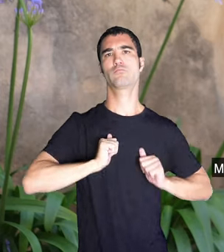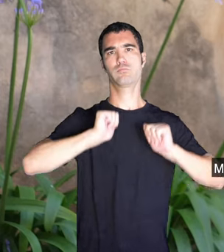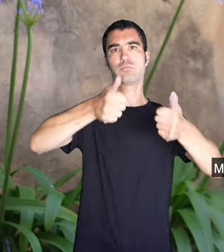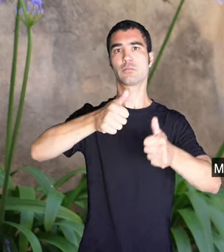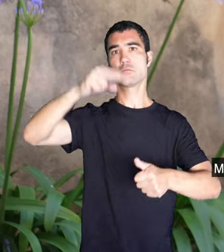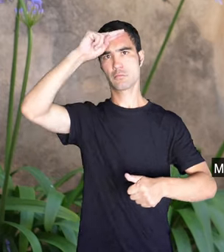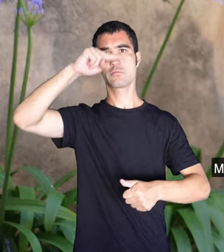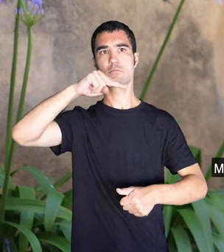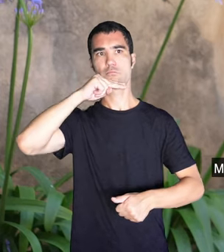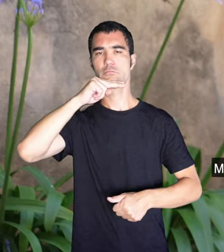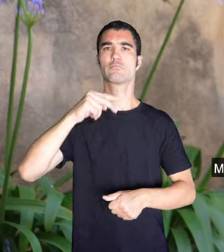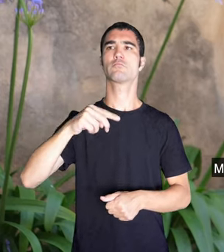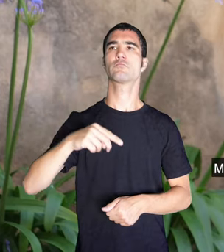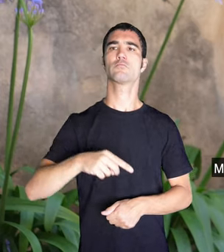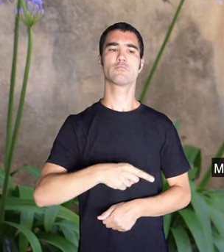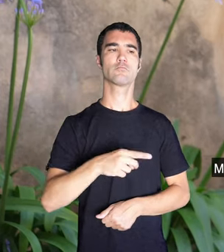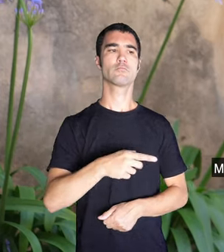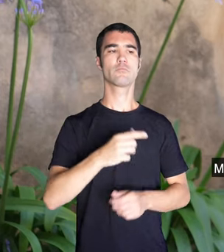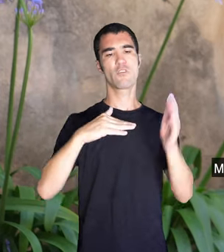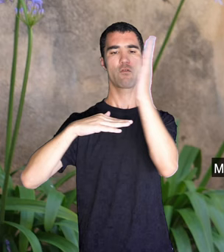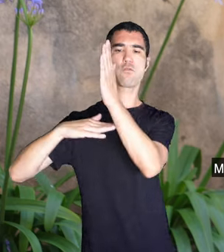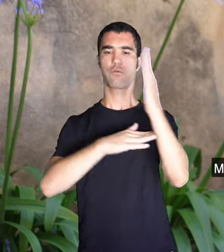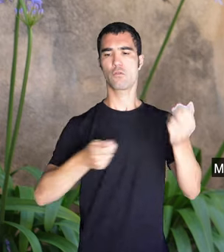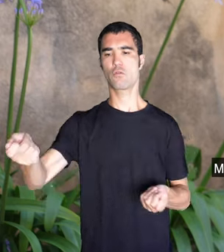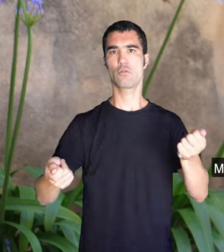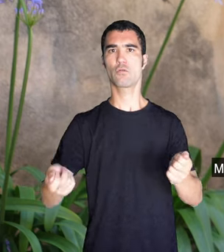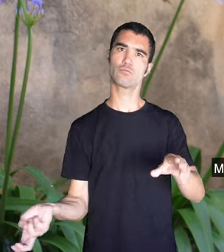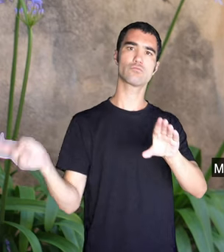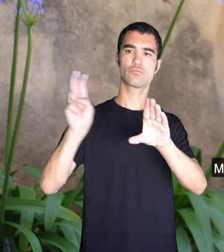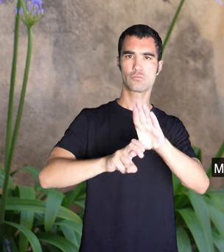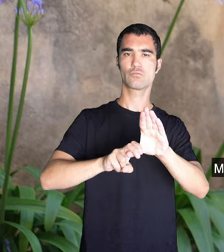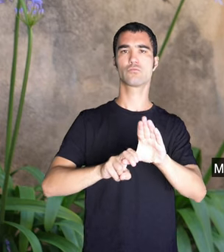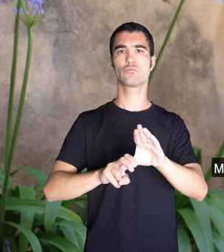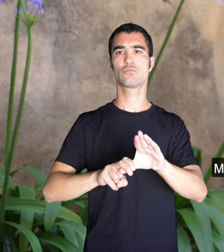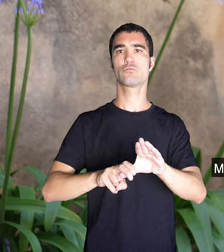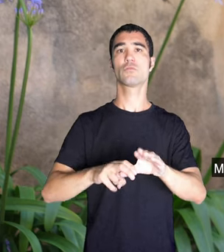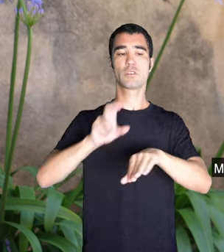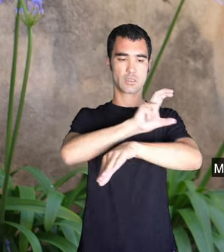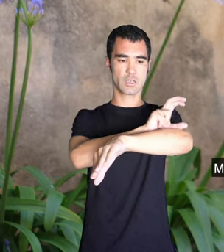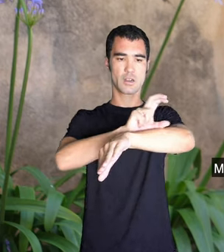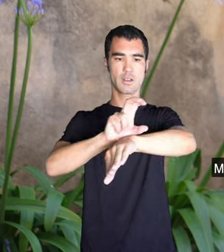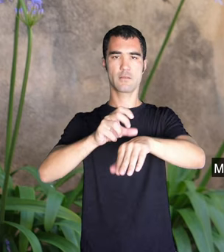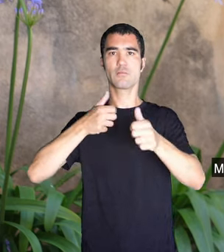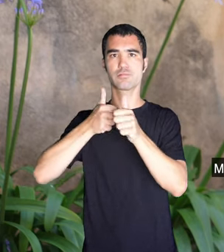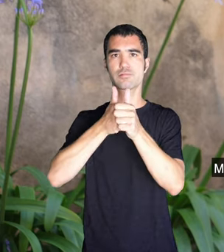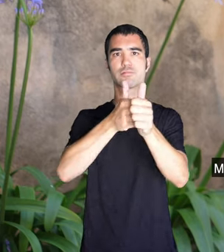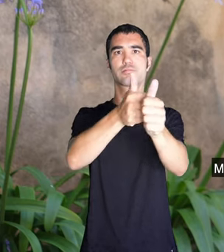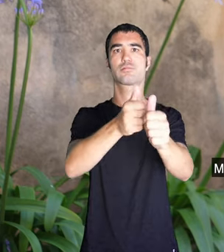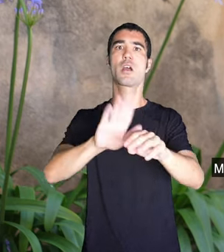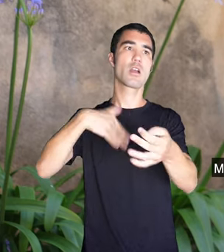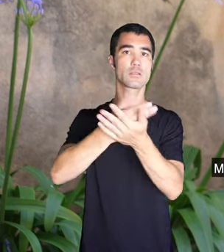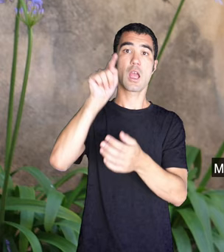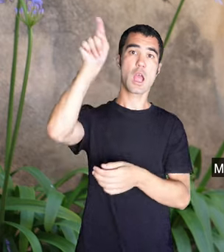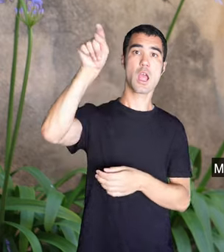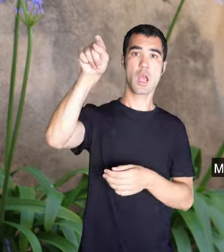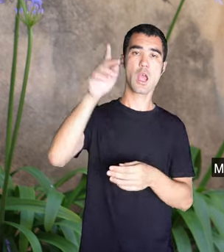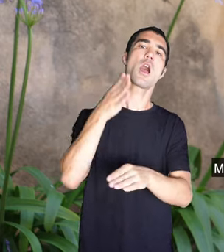pare el posaven dins d'una furgoneta que hi havia, en soltrenvia, i el monedor cap allà.